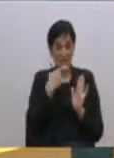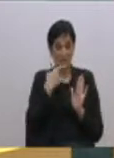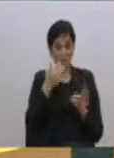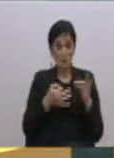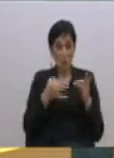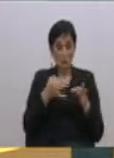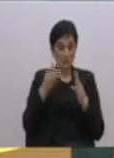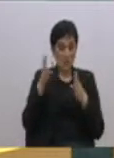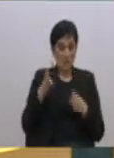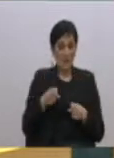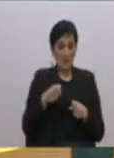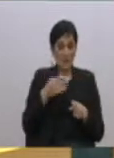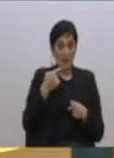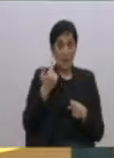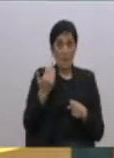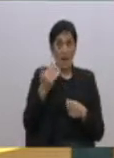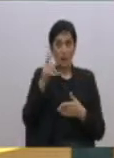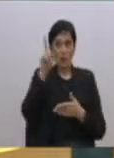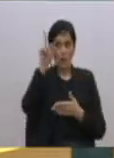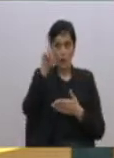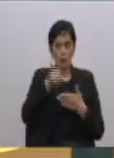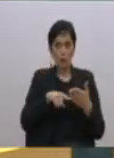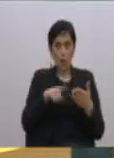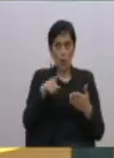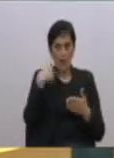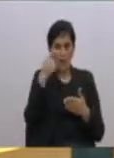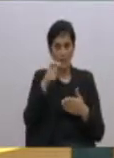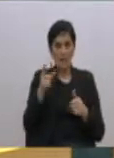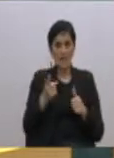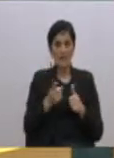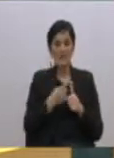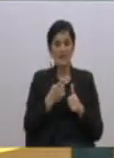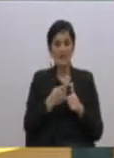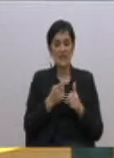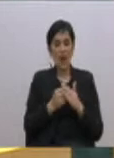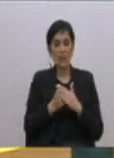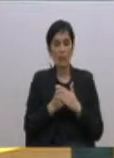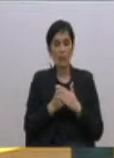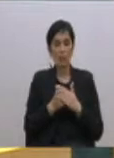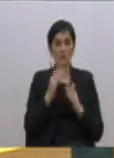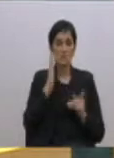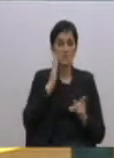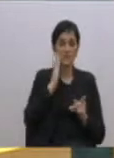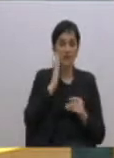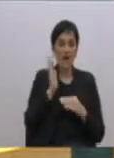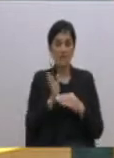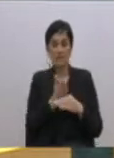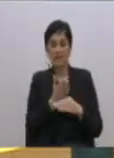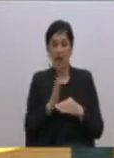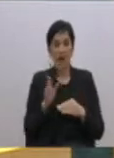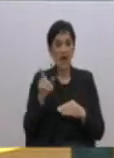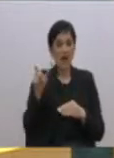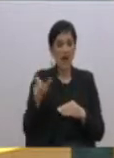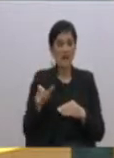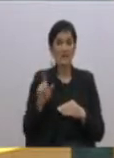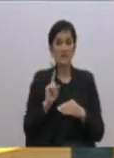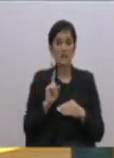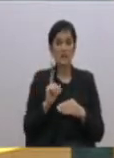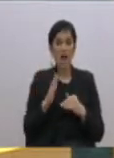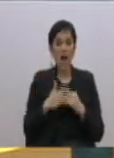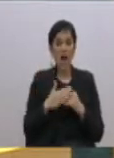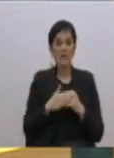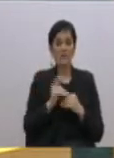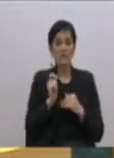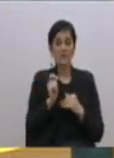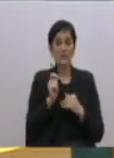bari. Matmier, dobit ahčurul lipirebi, romasați reputația gaucina, tu an martlis garcevis. Esenic era samartlebi. Arame da samartlebi